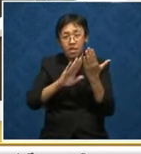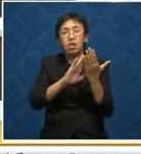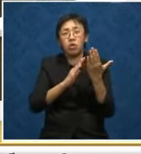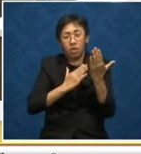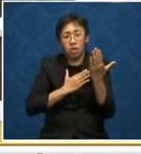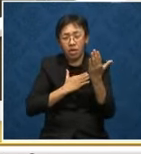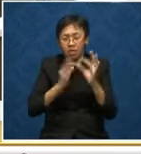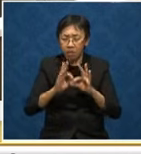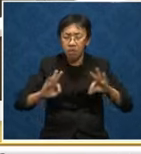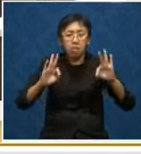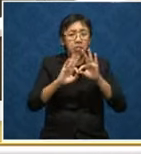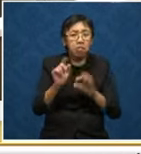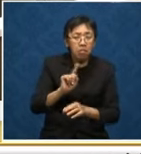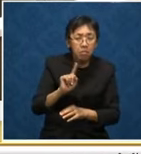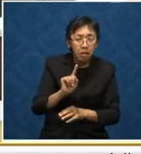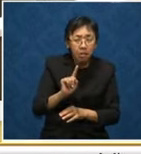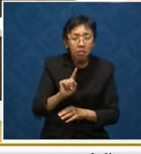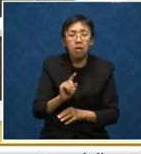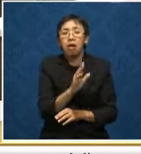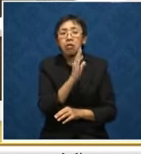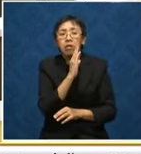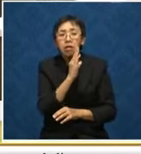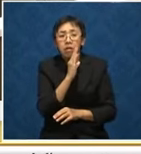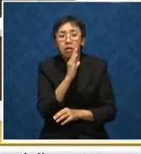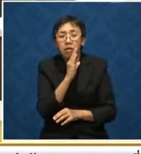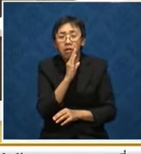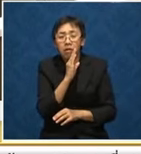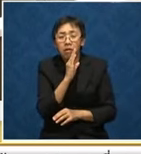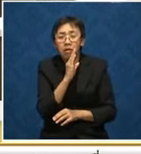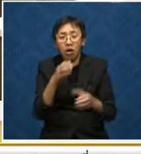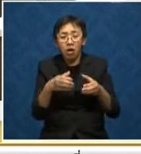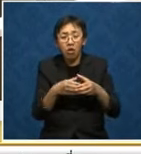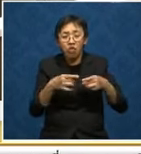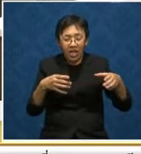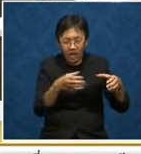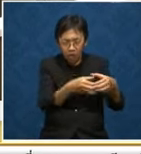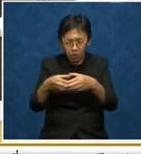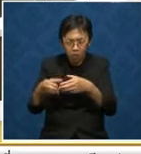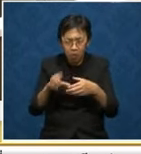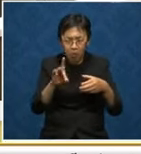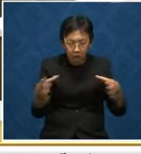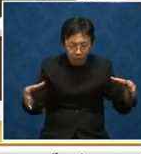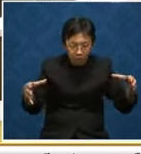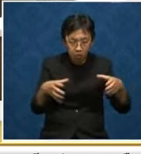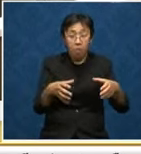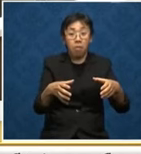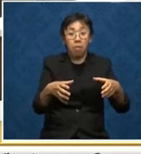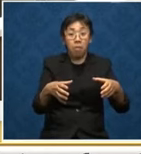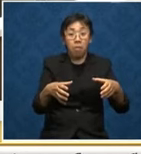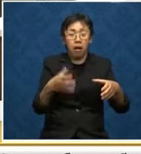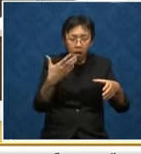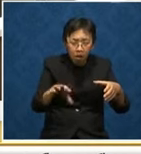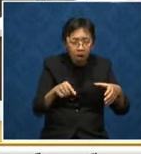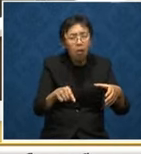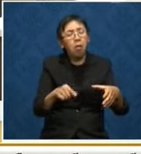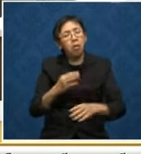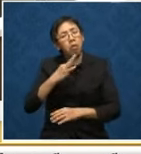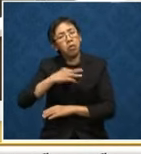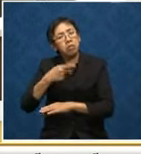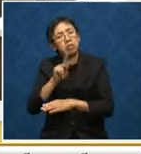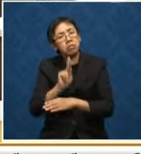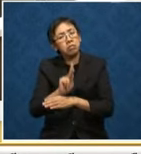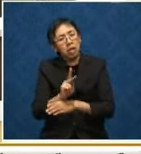อย่างไรตอนมีการรวมกันของพรรคฝ่ายค้าน8พรรควันนั้นแล้วผมเห็นว่าท่านประธาน